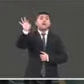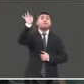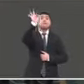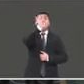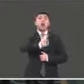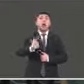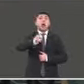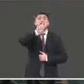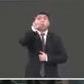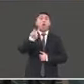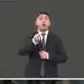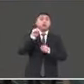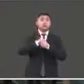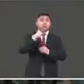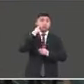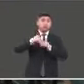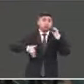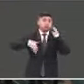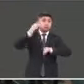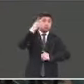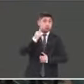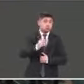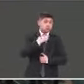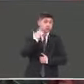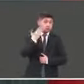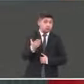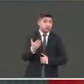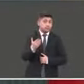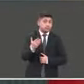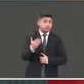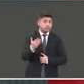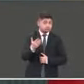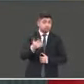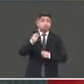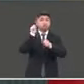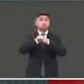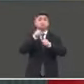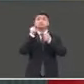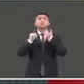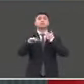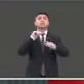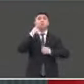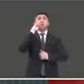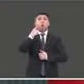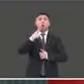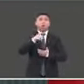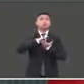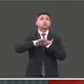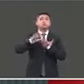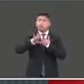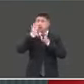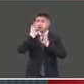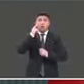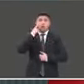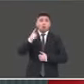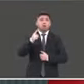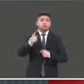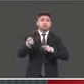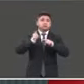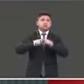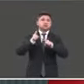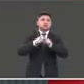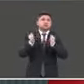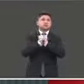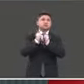doları yerde bırak istihdam ımız düzenli olarak artıyor